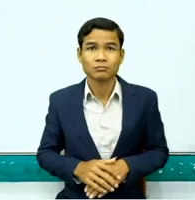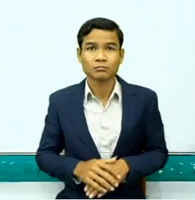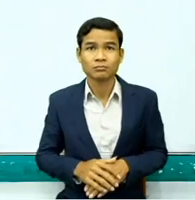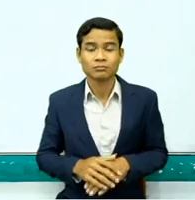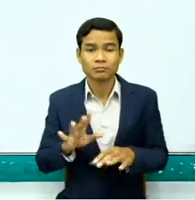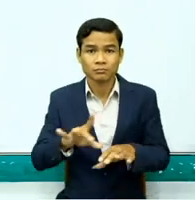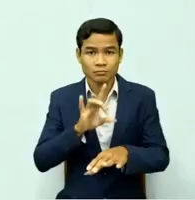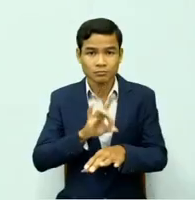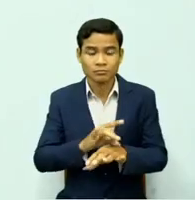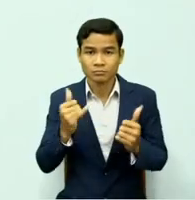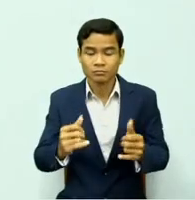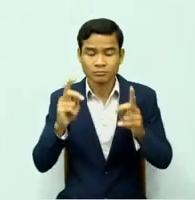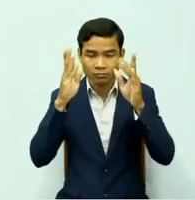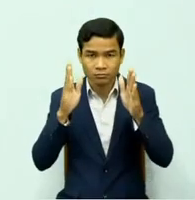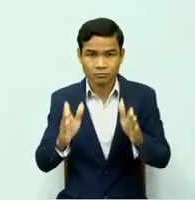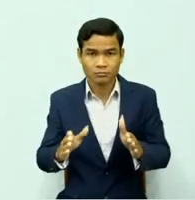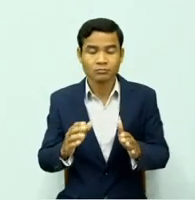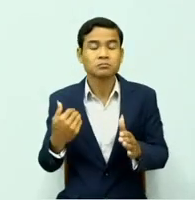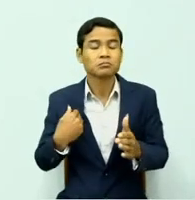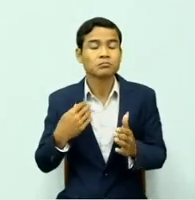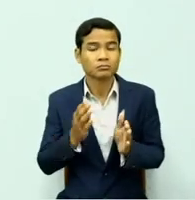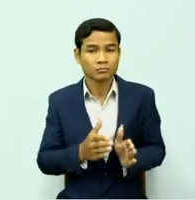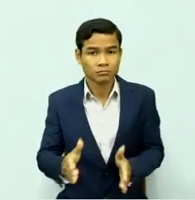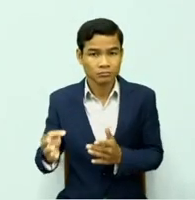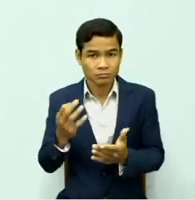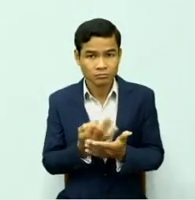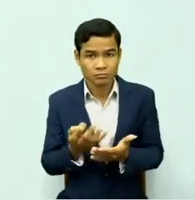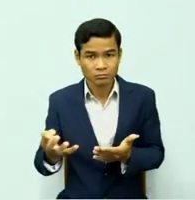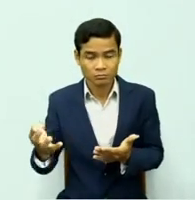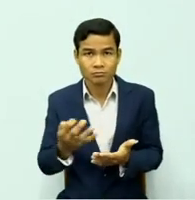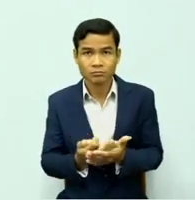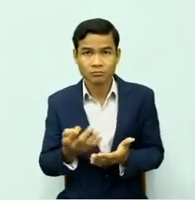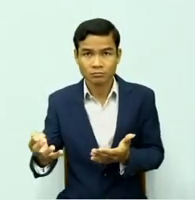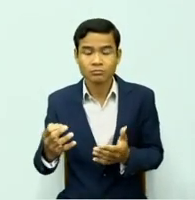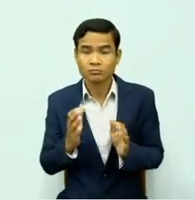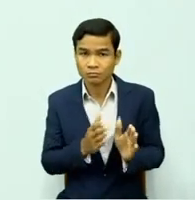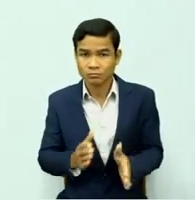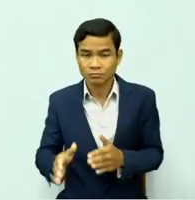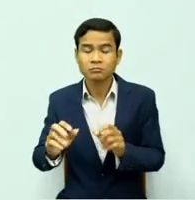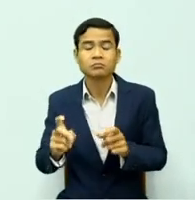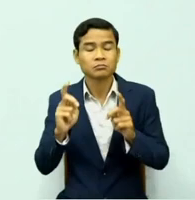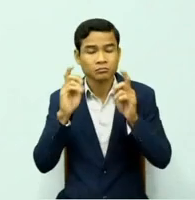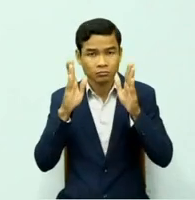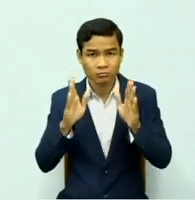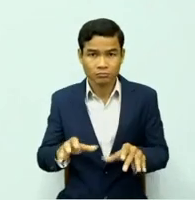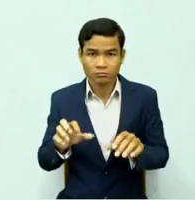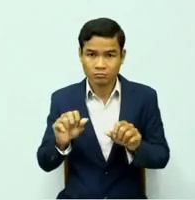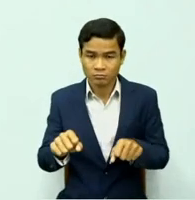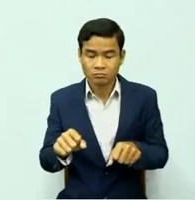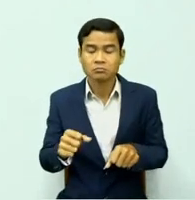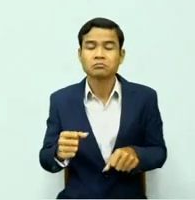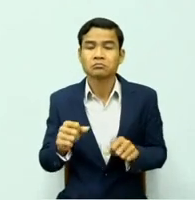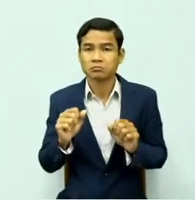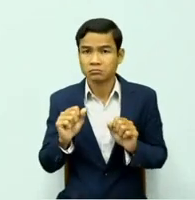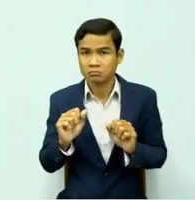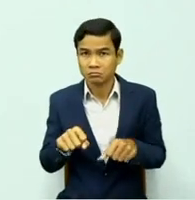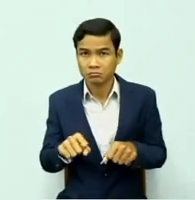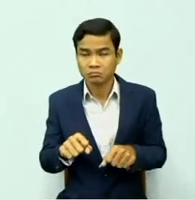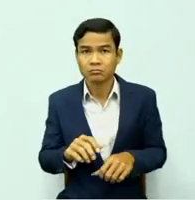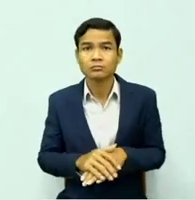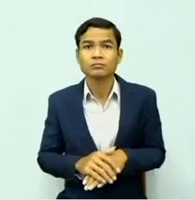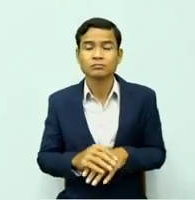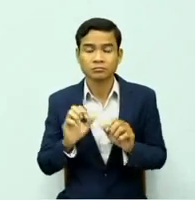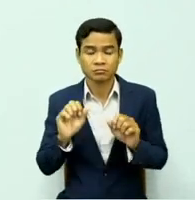តែពេលនេះអ្នកគ្រូយករូបយកវត្ថុមួយណាមករៀបបន្តទៀតចាសម្រាប់អ្នកគ្រូគឺអ្នកគ្រូយក